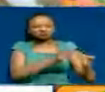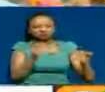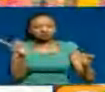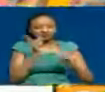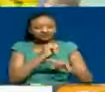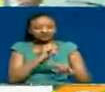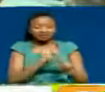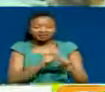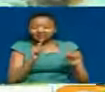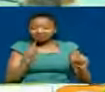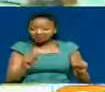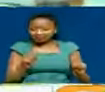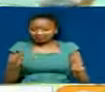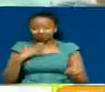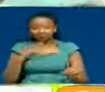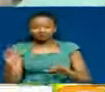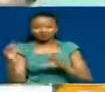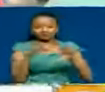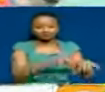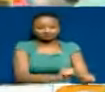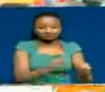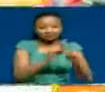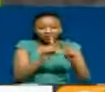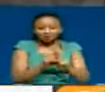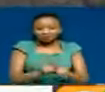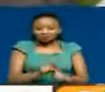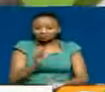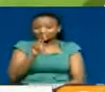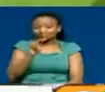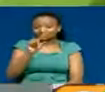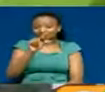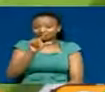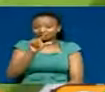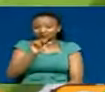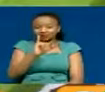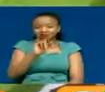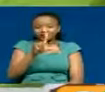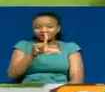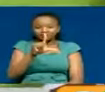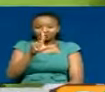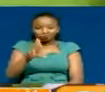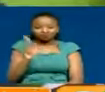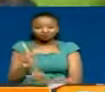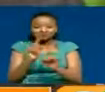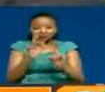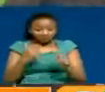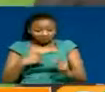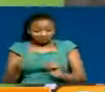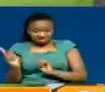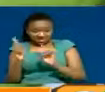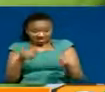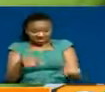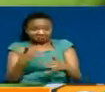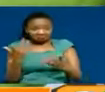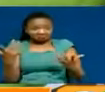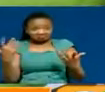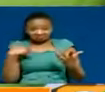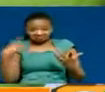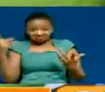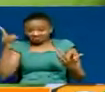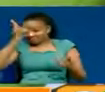some extent, Kitui Governor Charity Ngilu's backyard. Sijakuja hapa kubahatisha, na sijakuja hapa